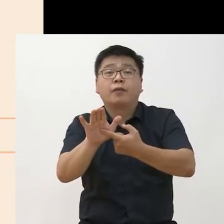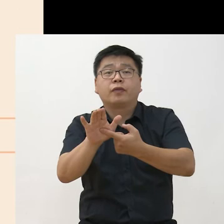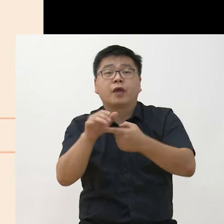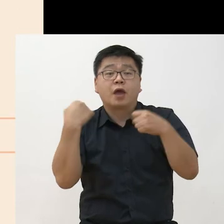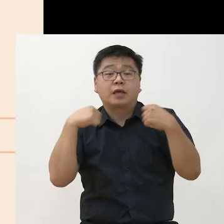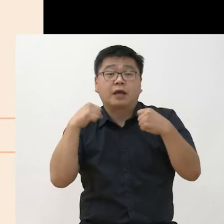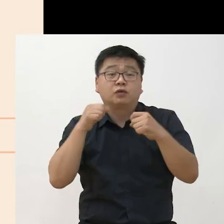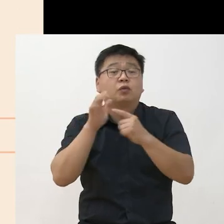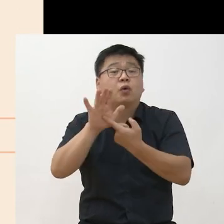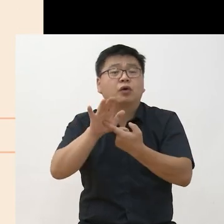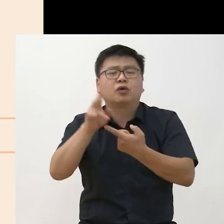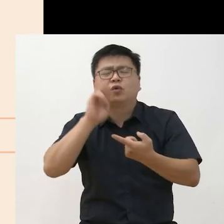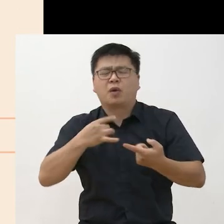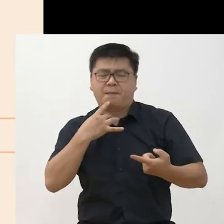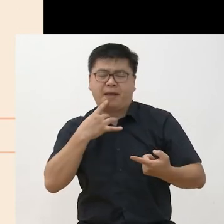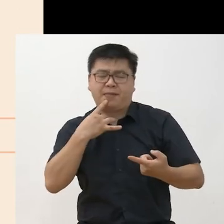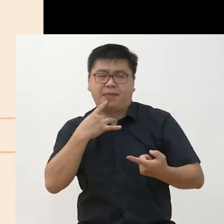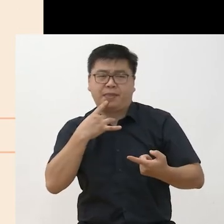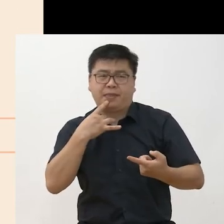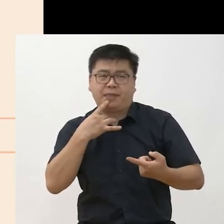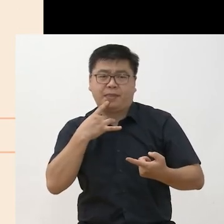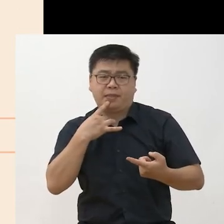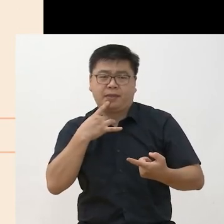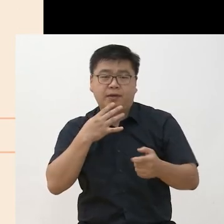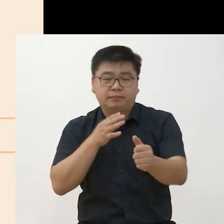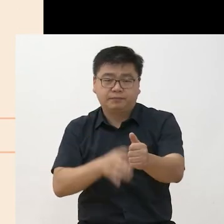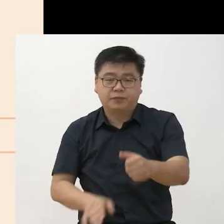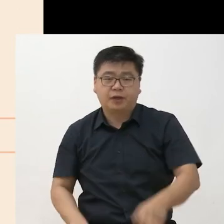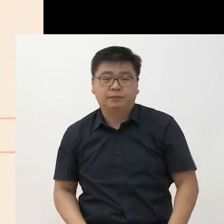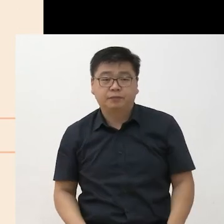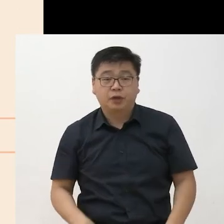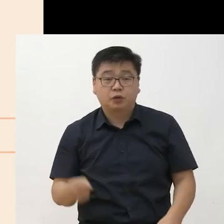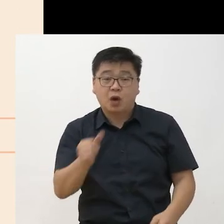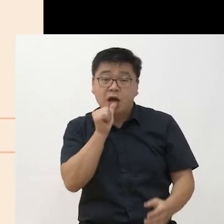있음을 유념해 주시기 바랍니다. 교정시설의 경우에는